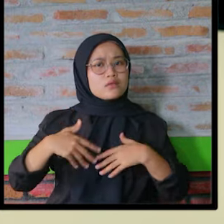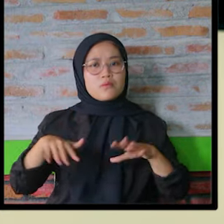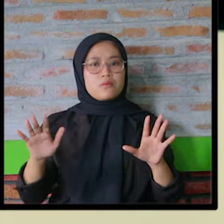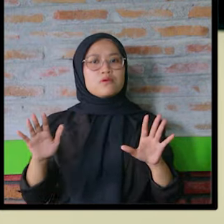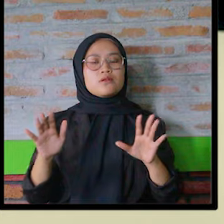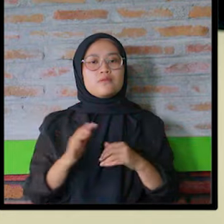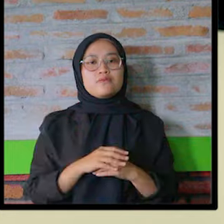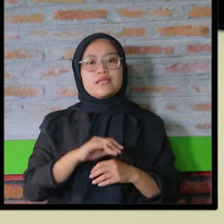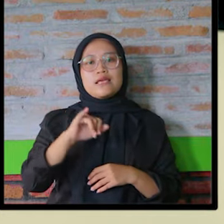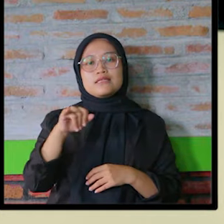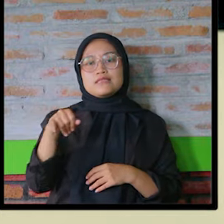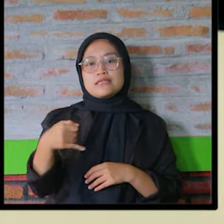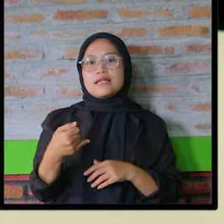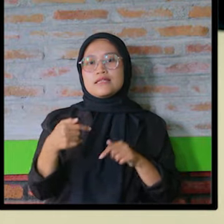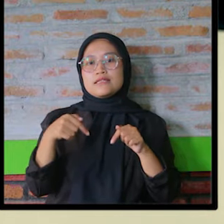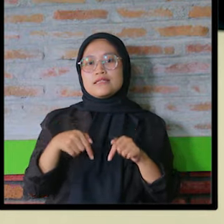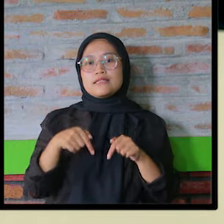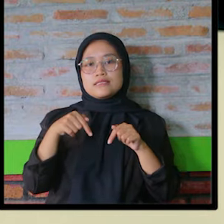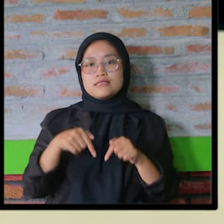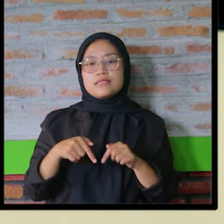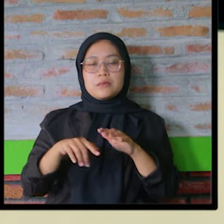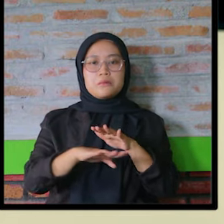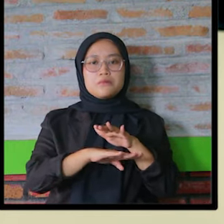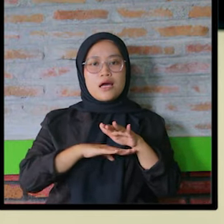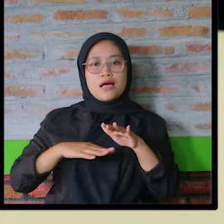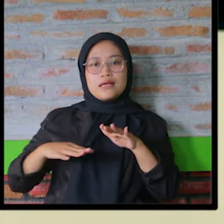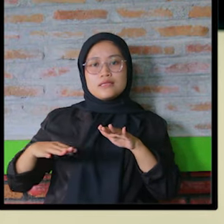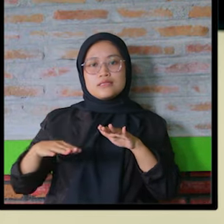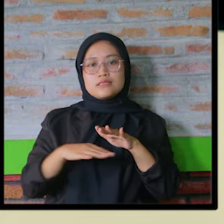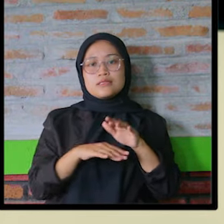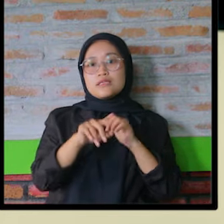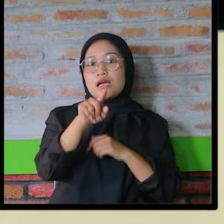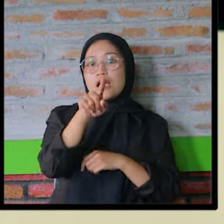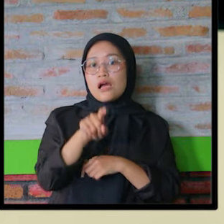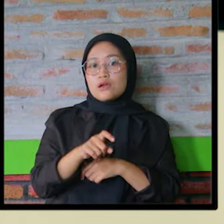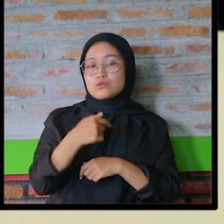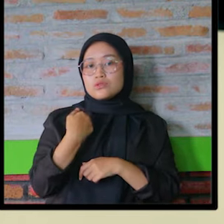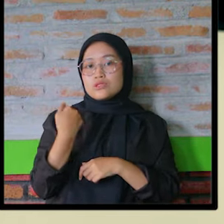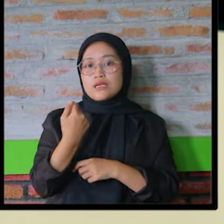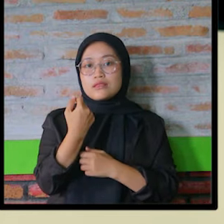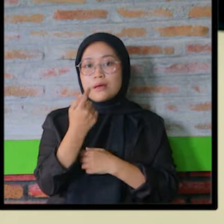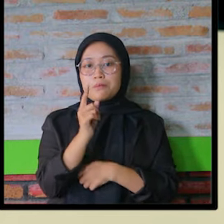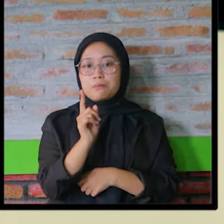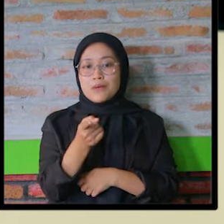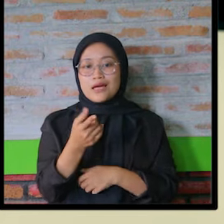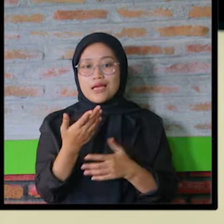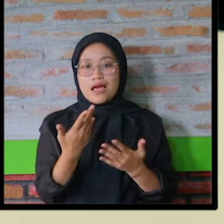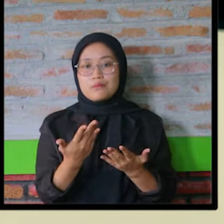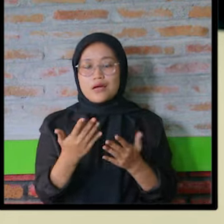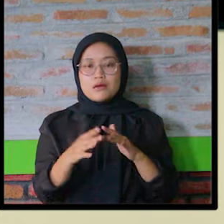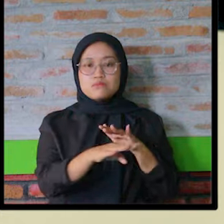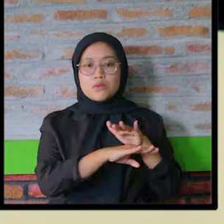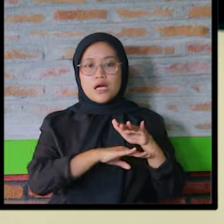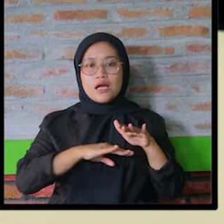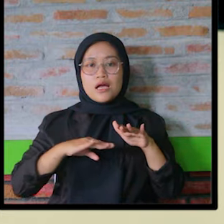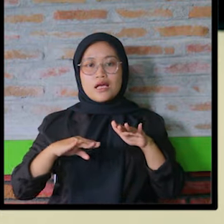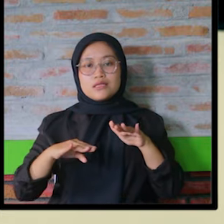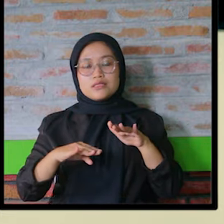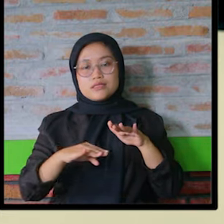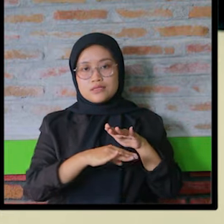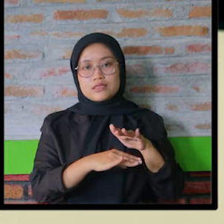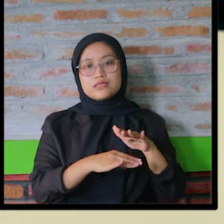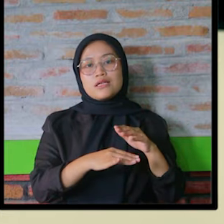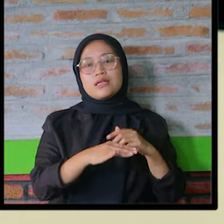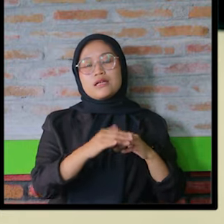sinilah basis yang harus kita gunakan adalah basis keadilan transendental